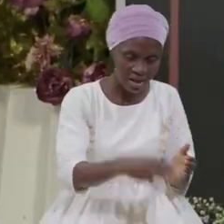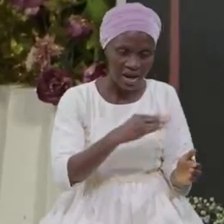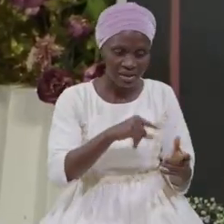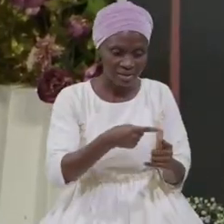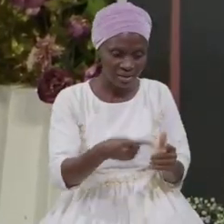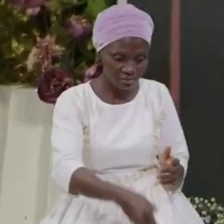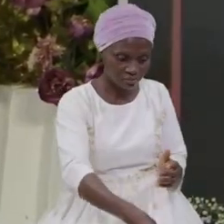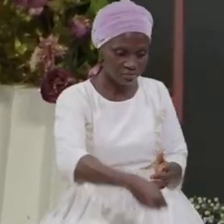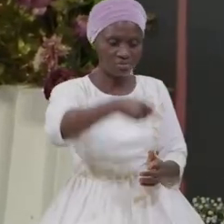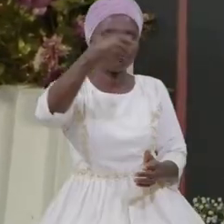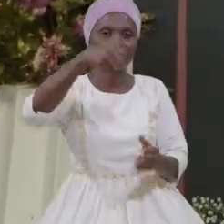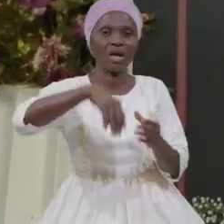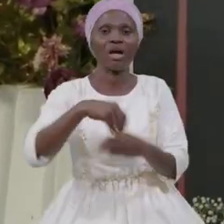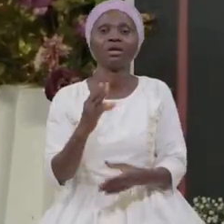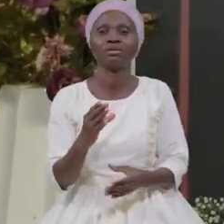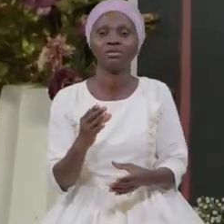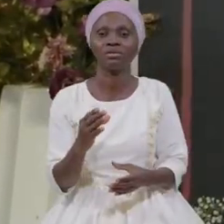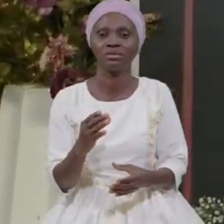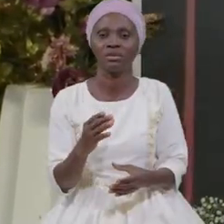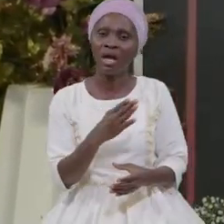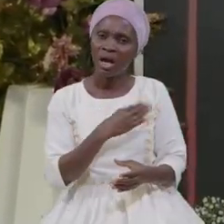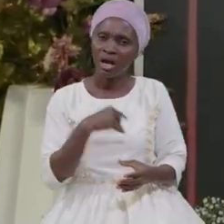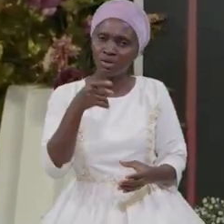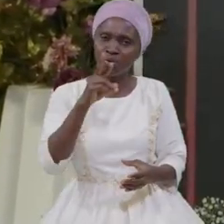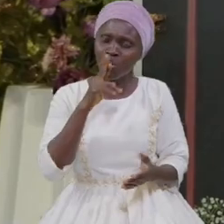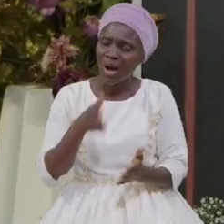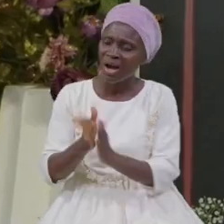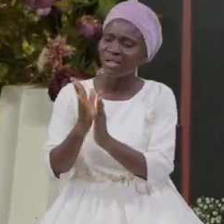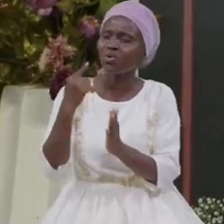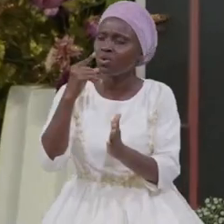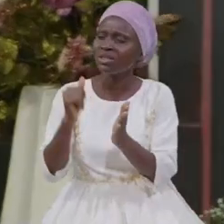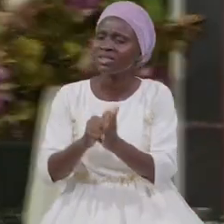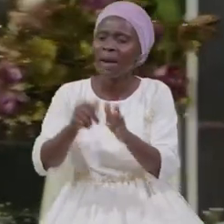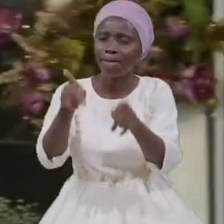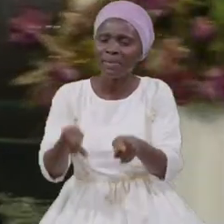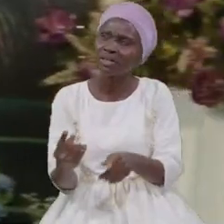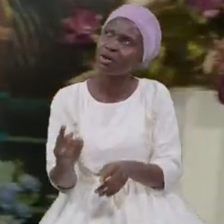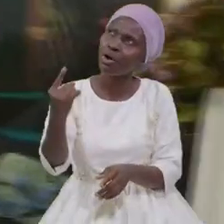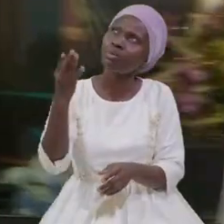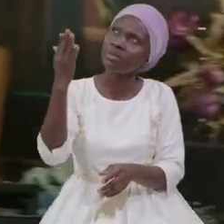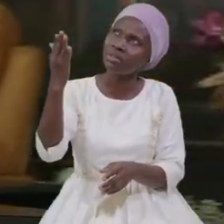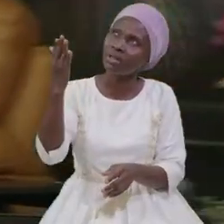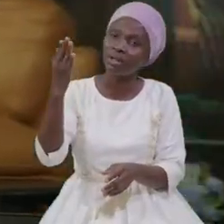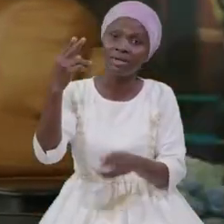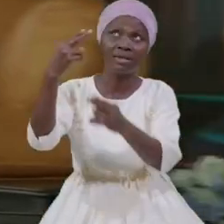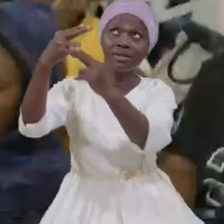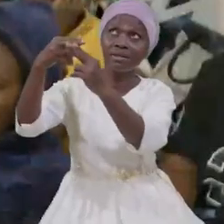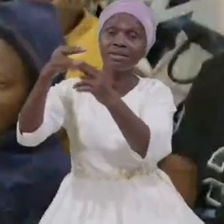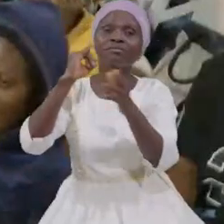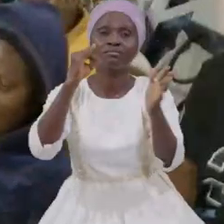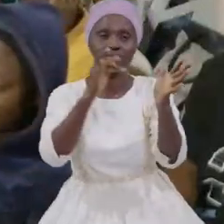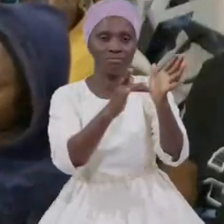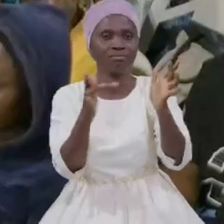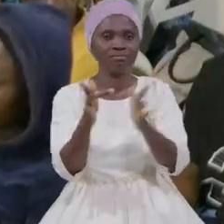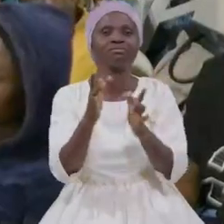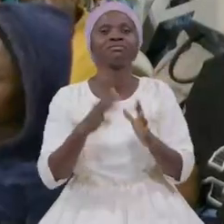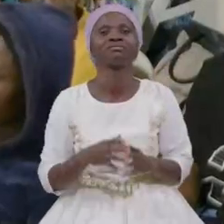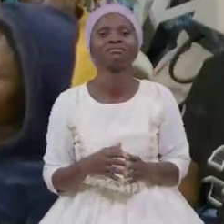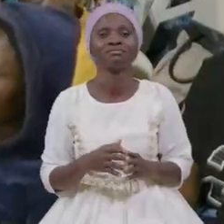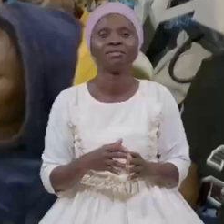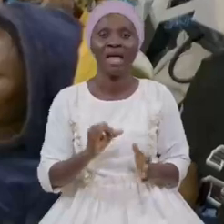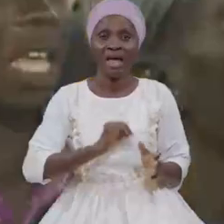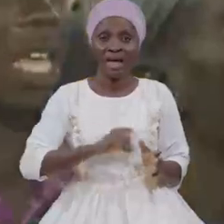fera sortir. Et tu demandes, c'est qui cette personne en haut là-bas? Et son nom est Jésus. Il dit, son